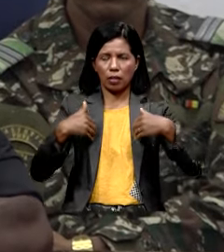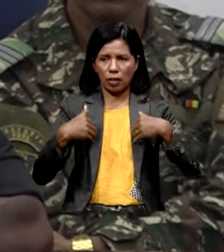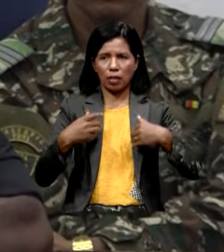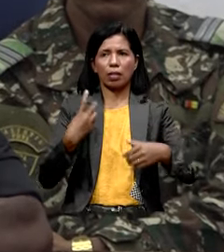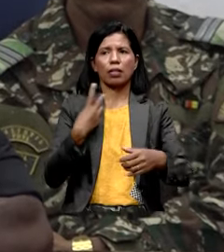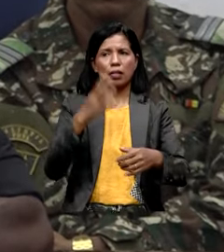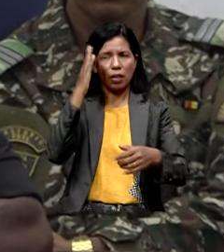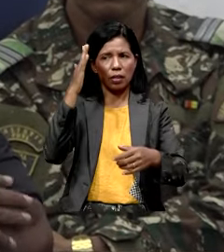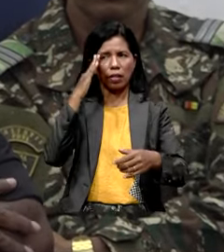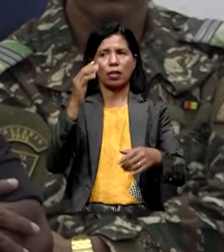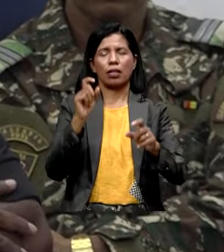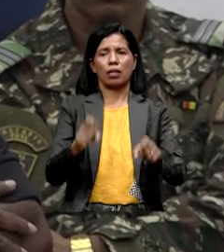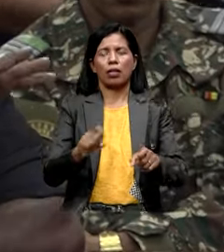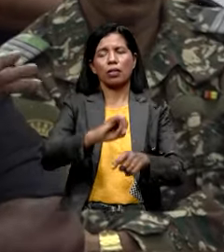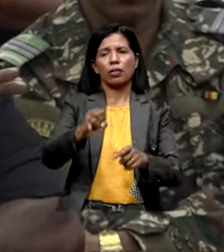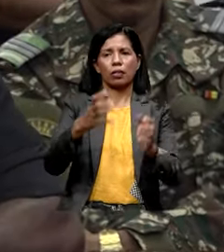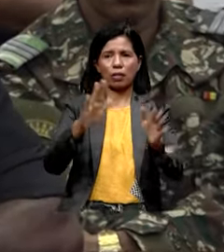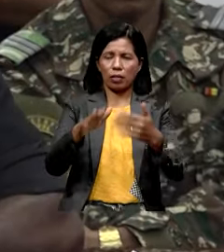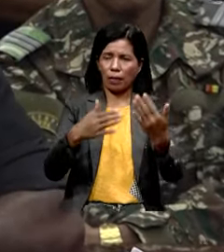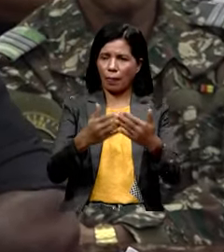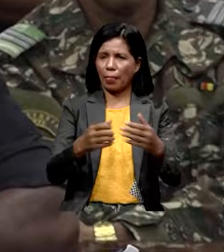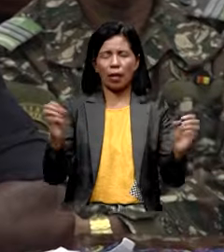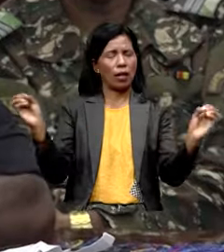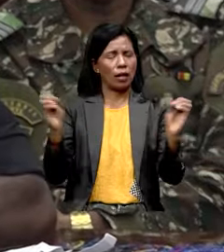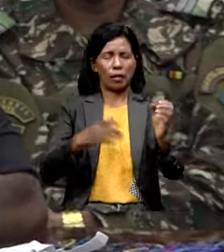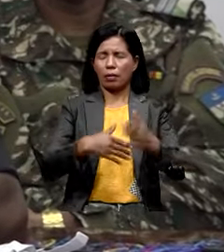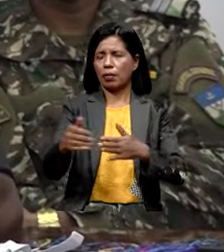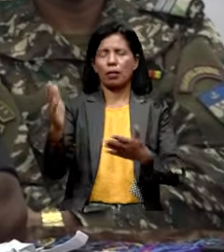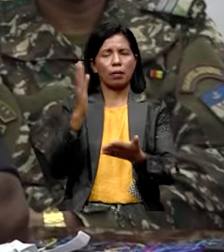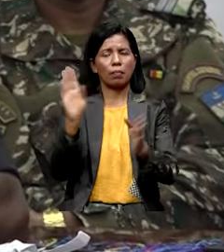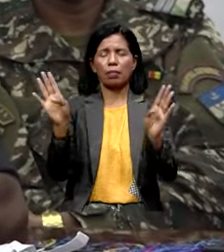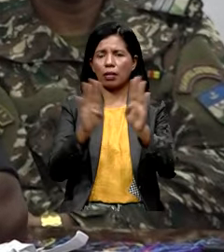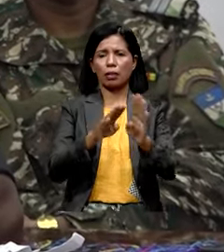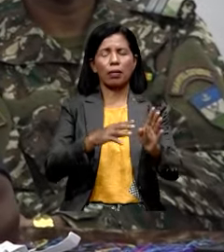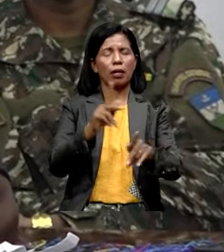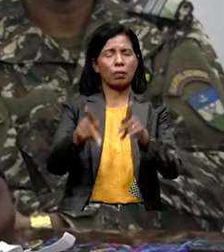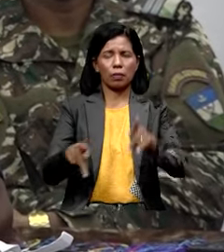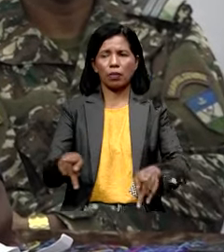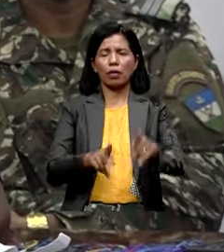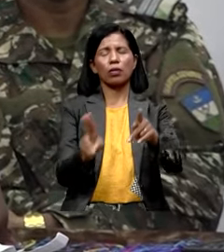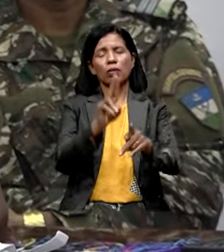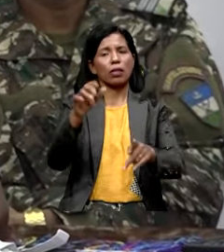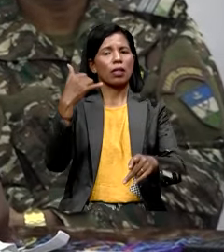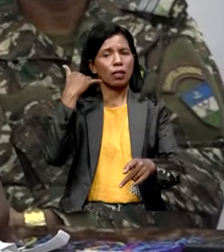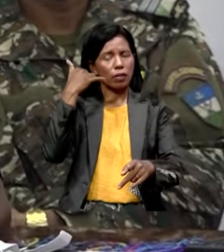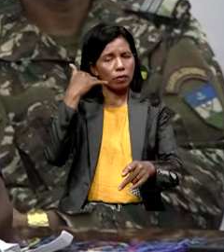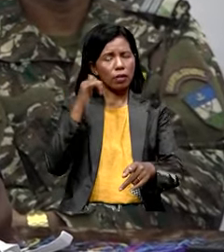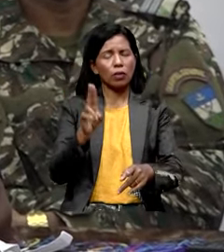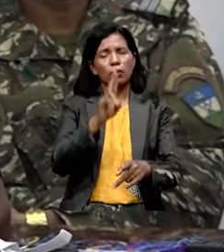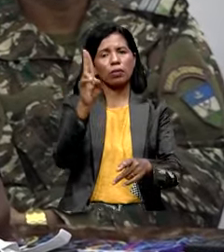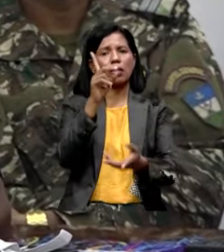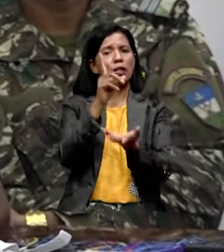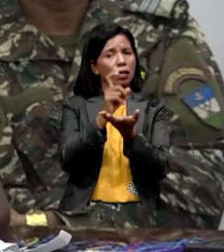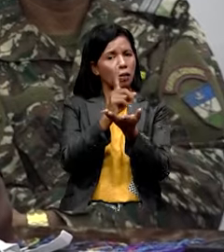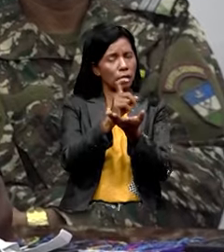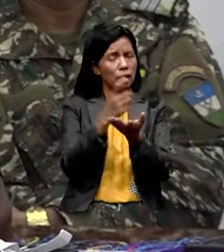hati nene kata nene jurnalis cerita. La bandu pa publiku pa individu sedet, atau jenis ni telefonika, atau jenis kamera ka, itu